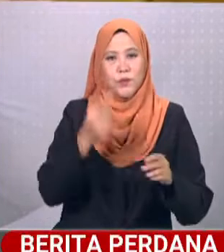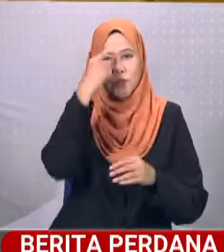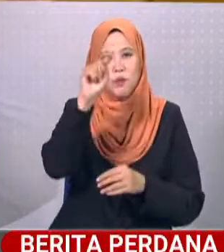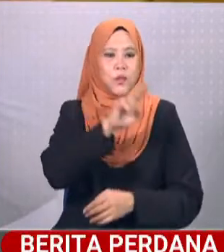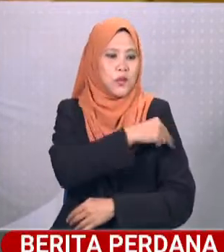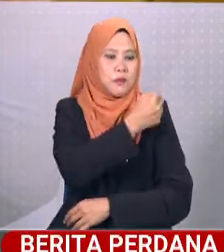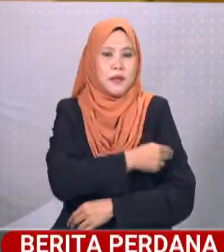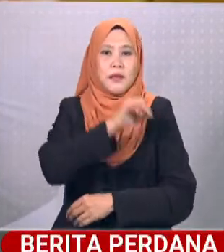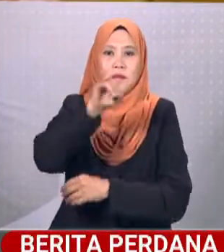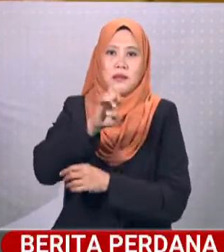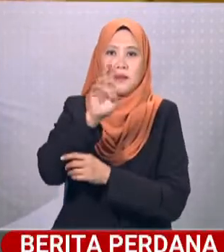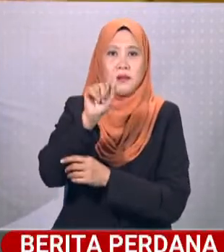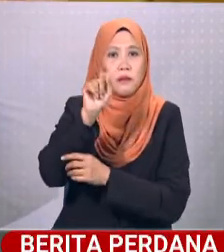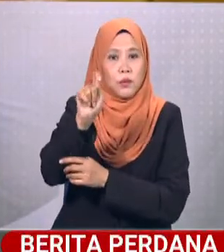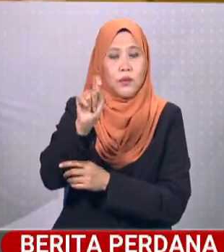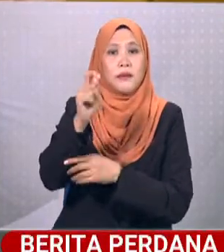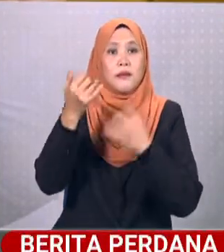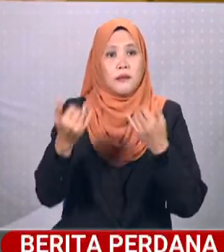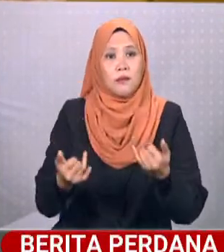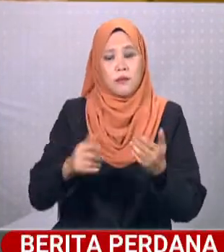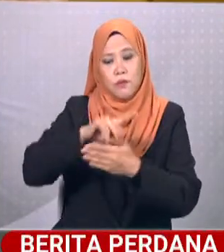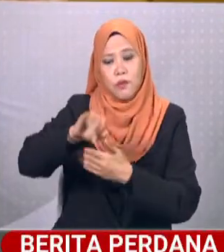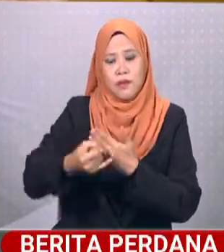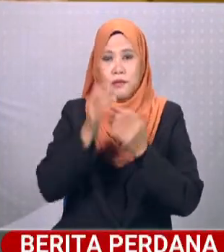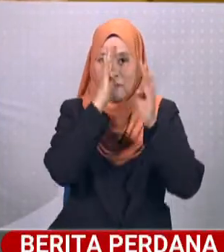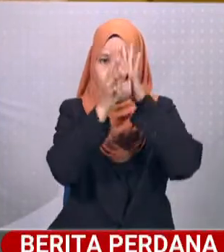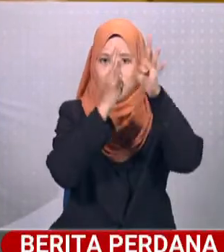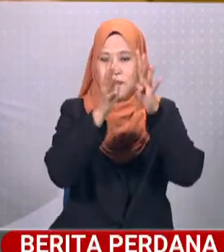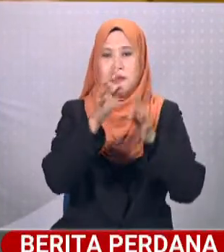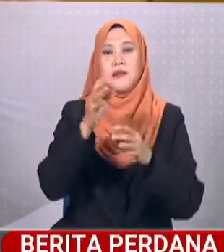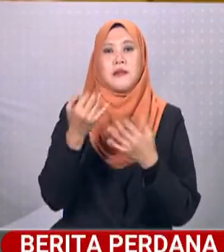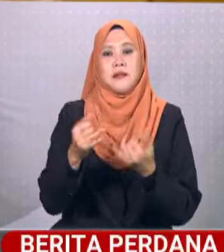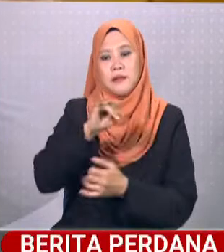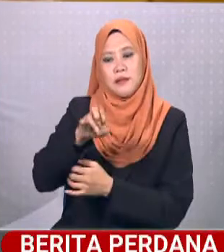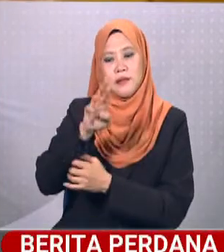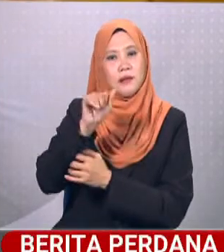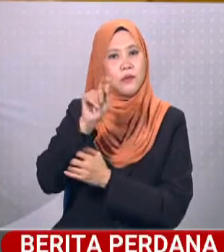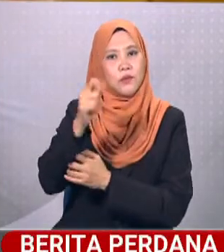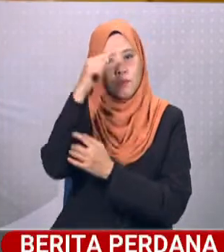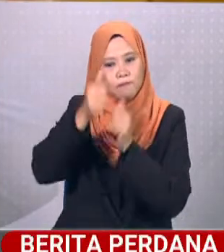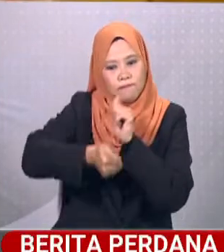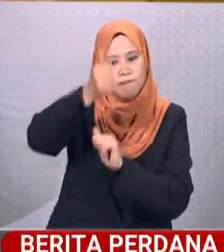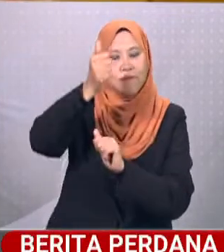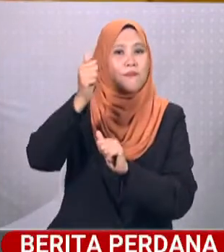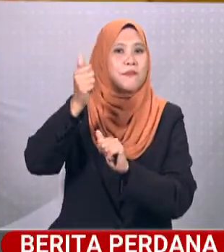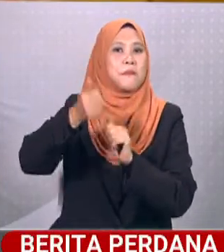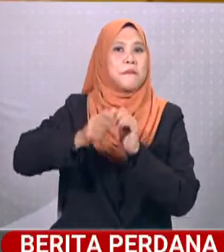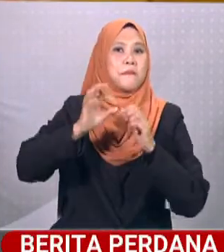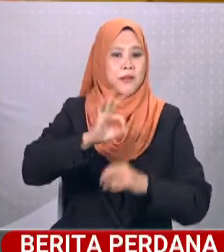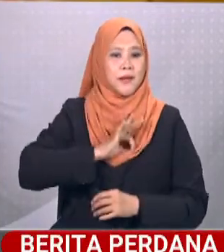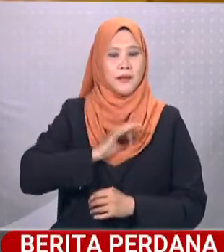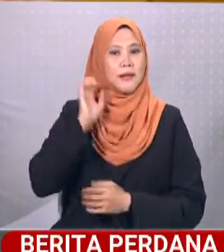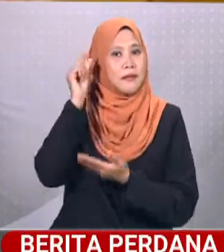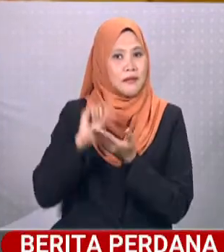jerantut. Multi-line acrylic banding itu merupakan projek inovasi EdTech jerantut yang pernah memenangi pingat gangsa di pertandingan